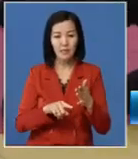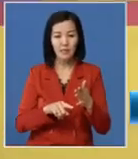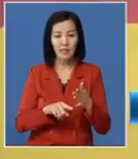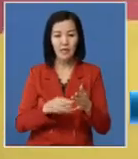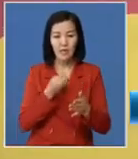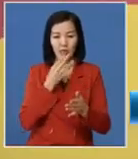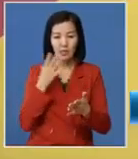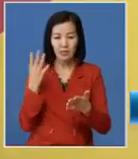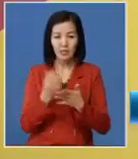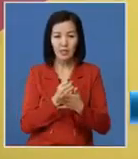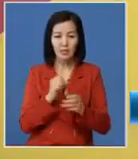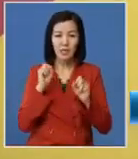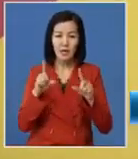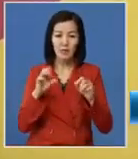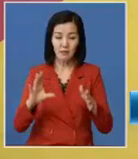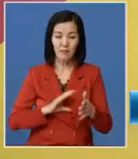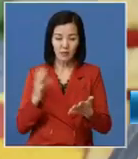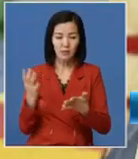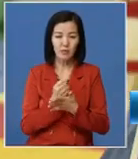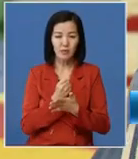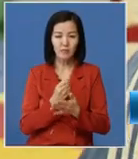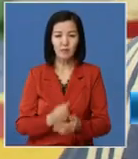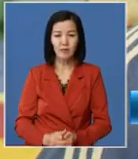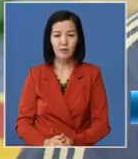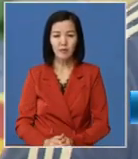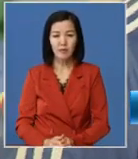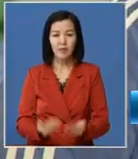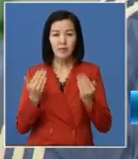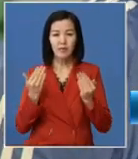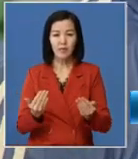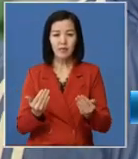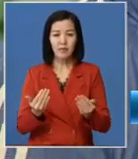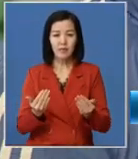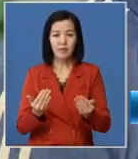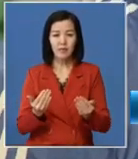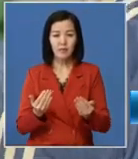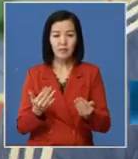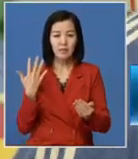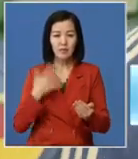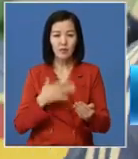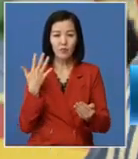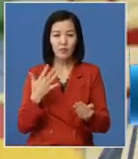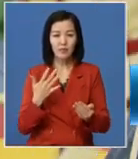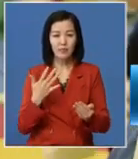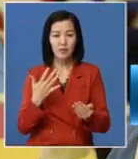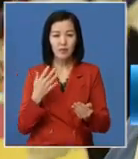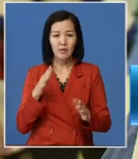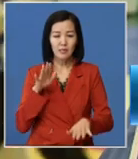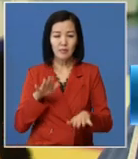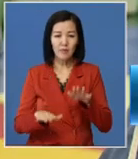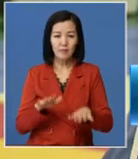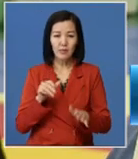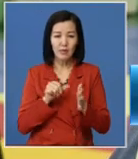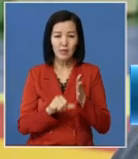келсе алтынсыз қайтпасымыз анық дейді жаттықтырушылар. Енді қазір 55 килограммда Алдухан Ерболға,